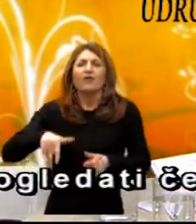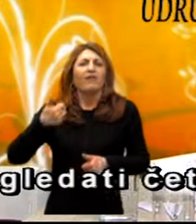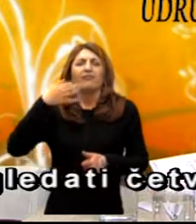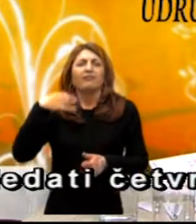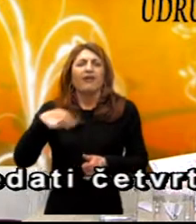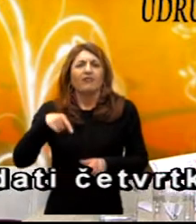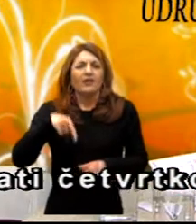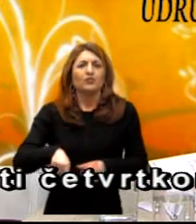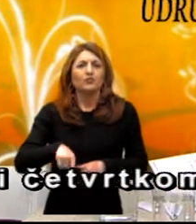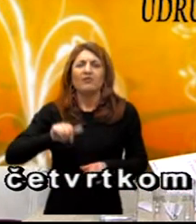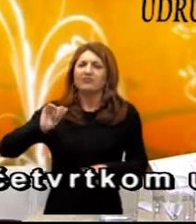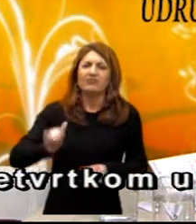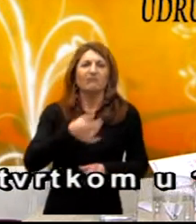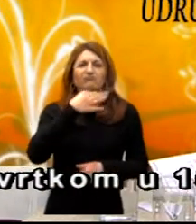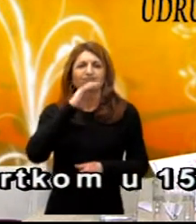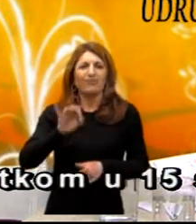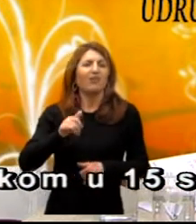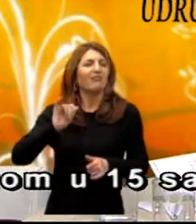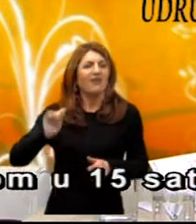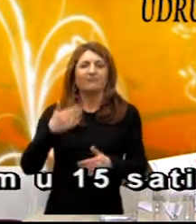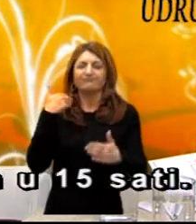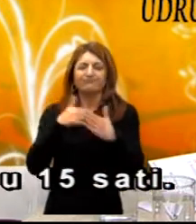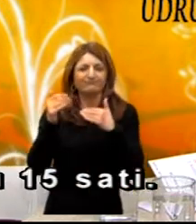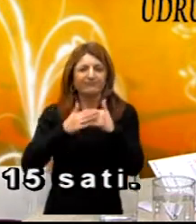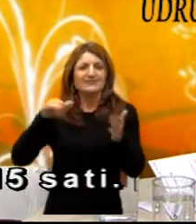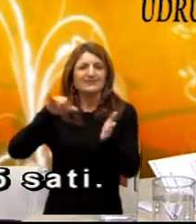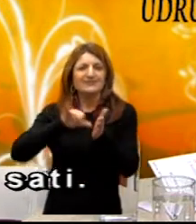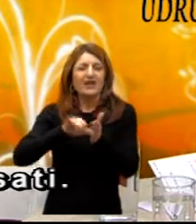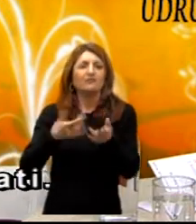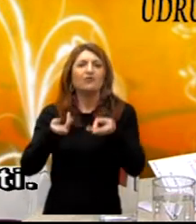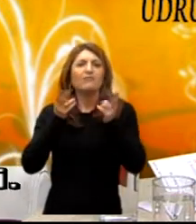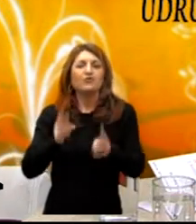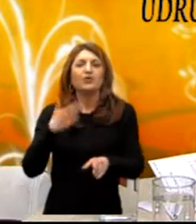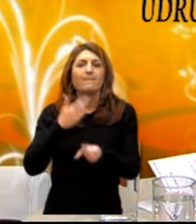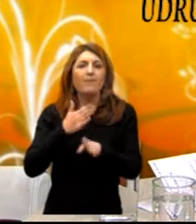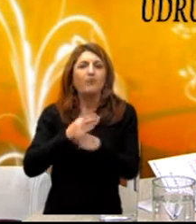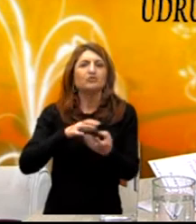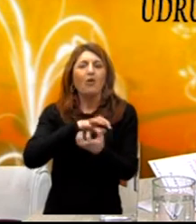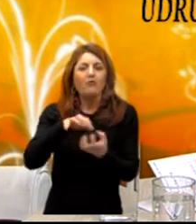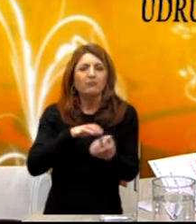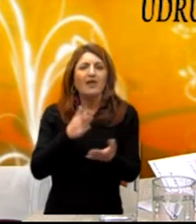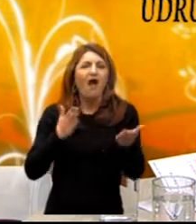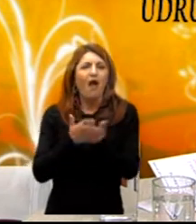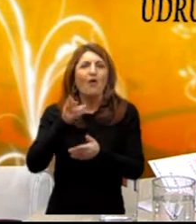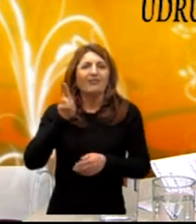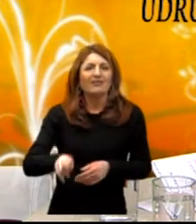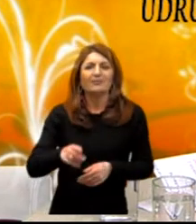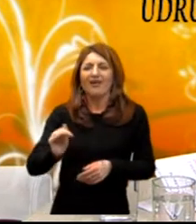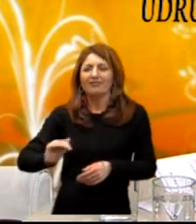najeminentniji, najkvalitetniji centar koji može pomoći cijeloj obitelji ukoliko ima dijete